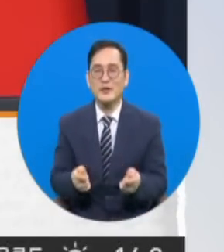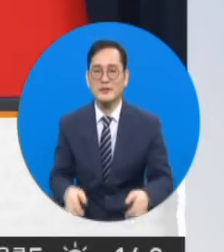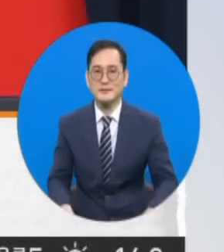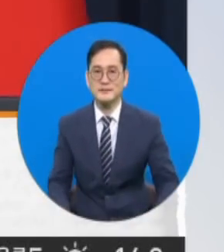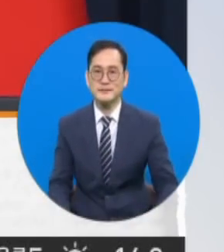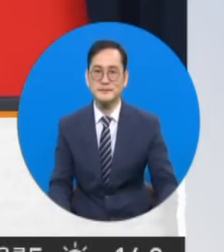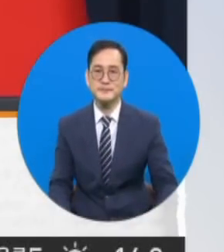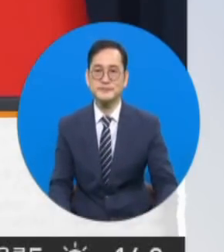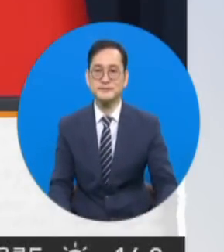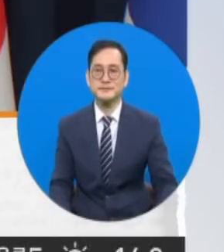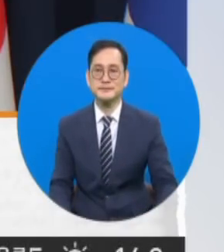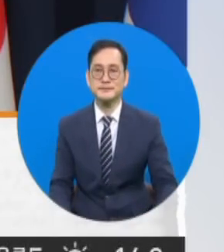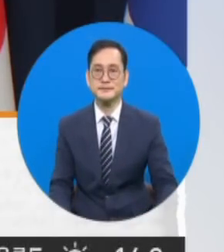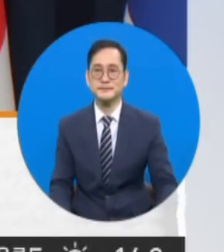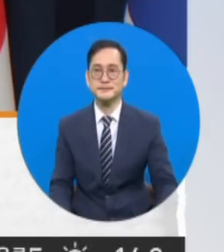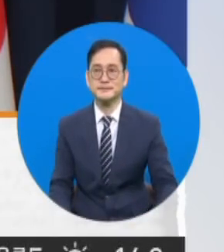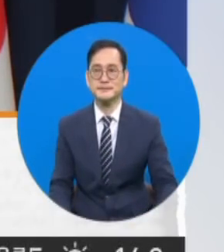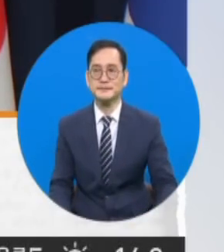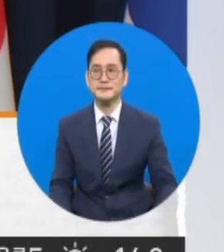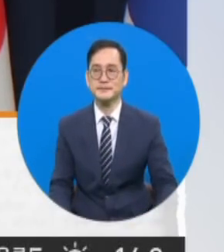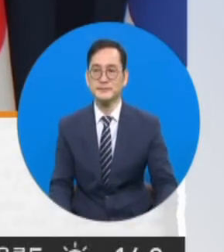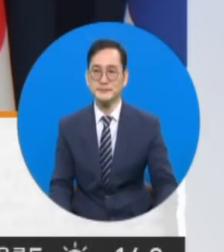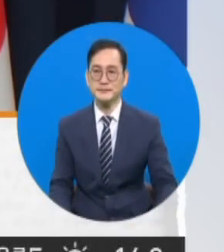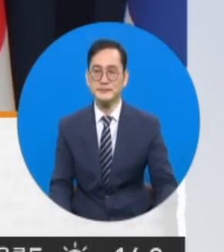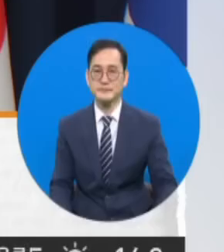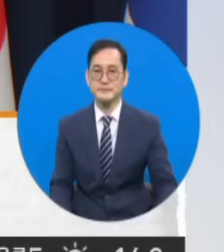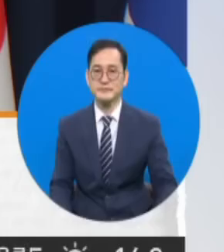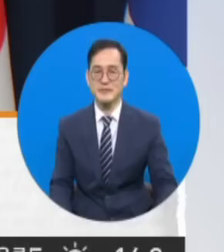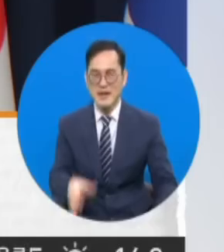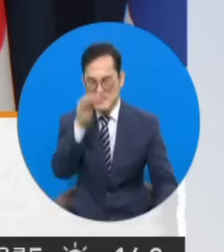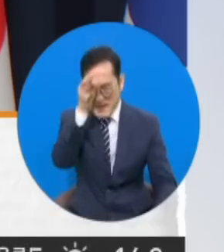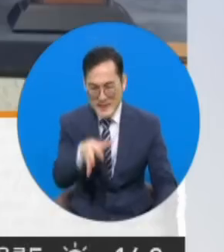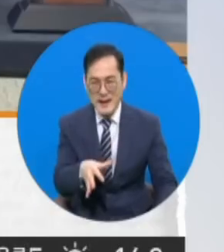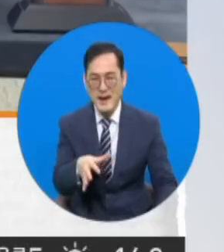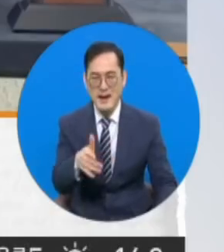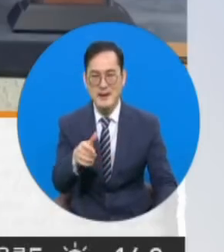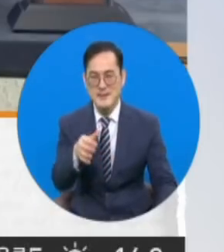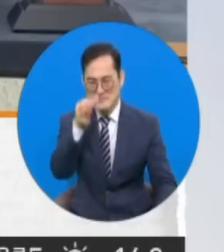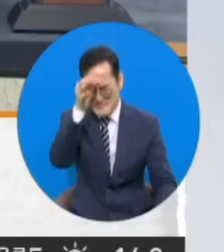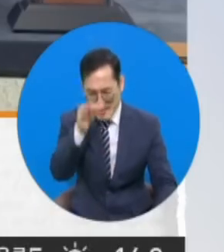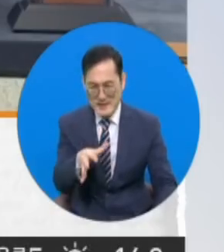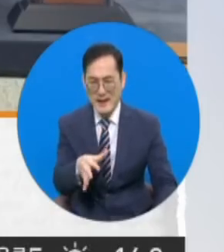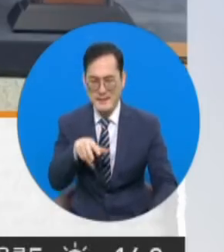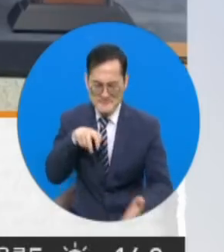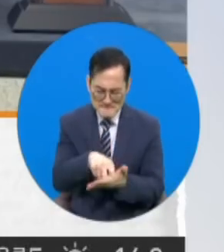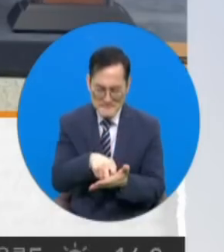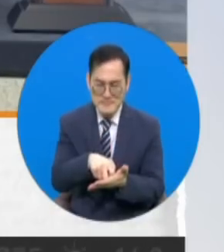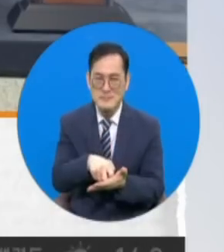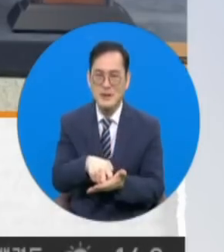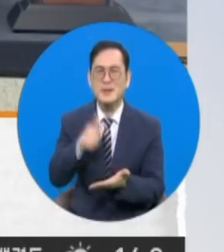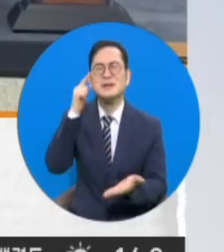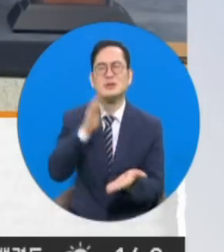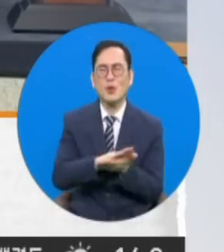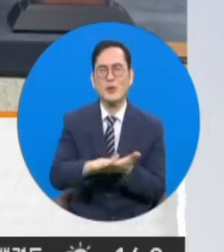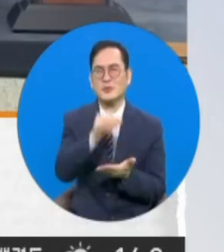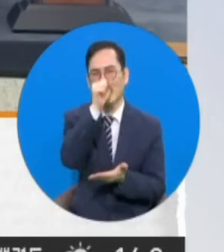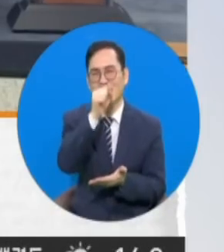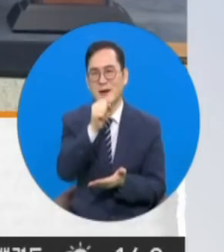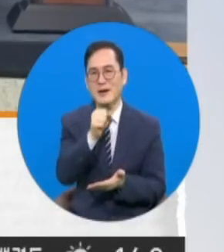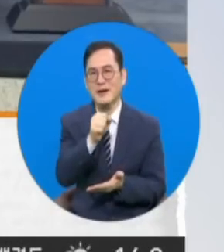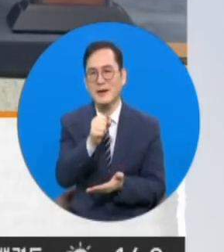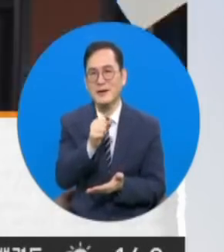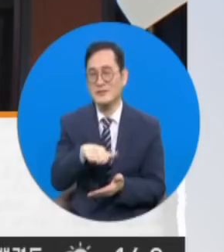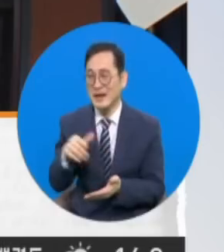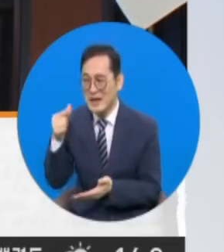그런 점에서 물론 우리가 생각하는 것만큼 아주 속시원한 사과와 반성의 통렬한 어떤 메시지가 있지는 않았지만